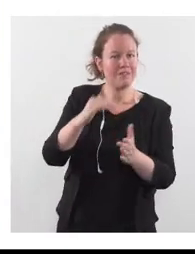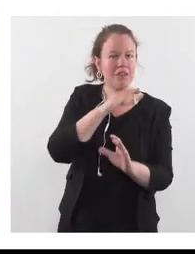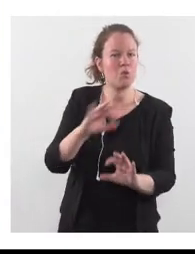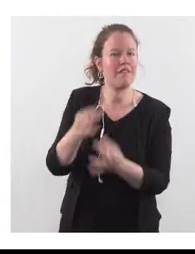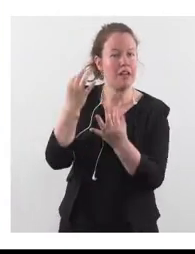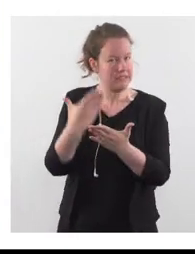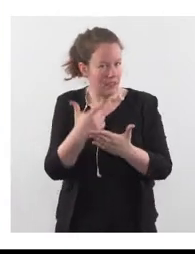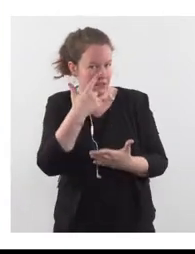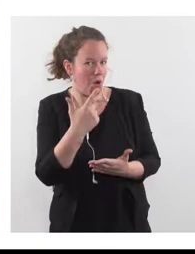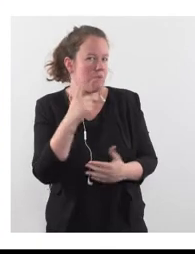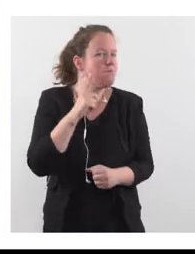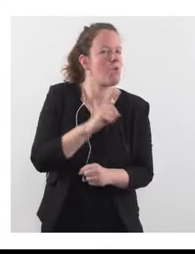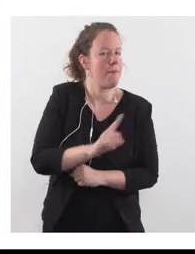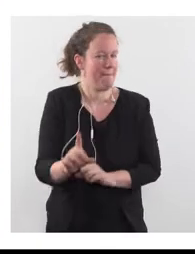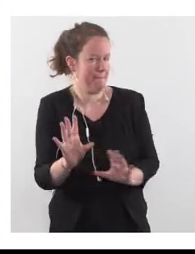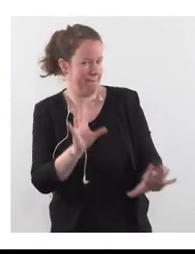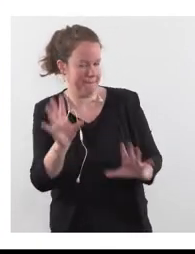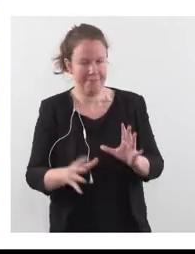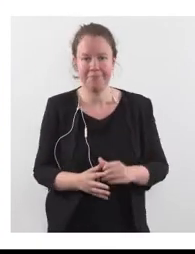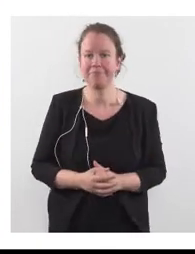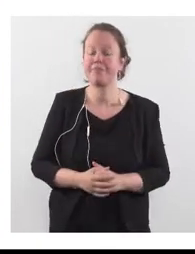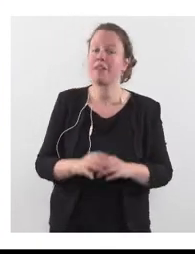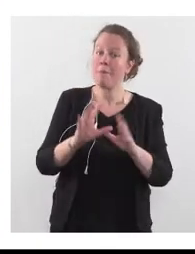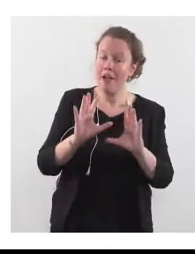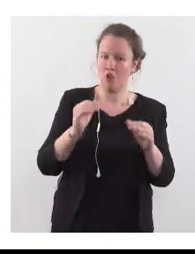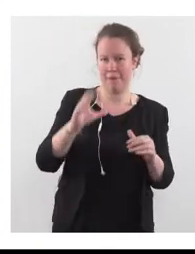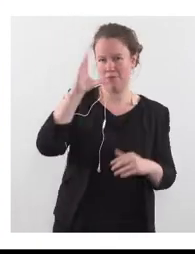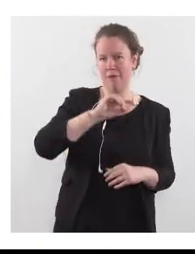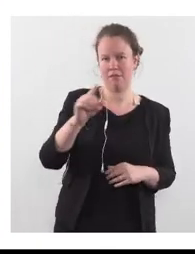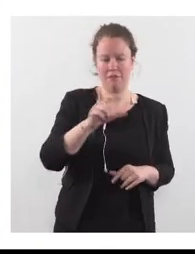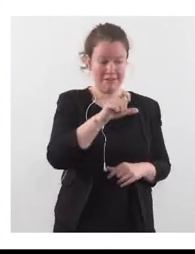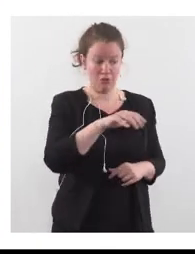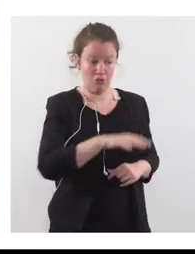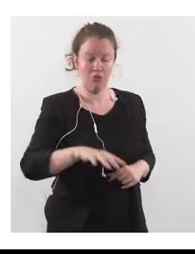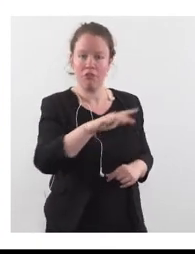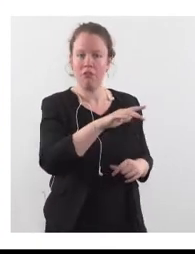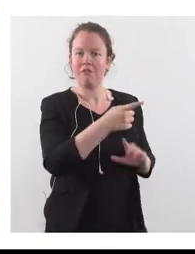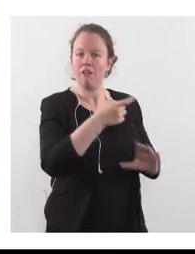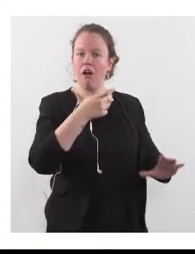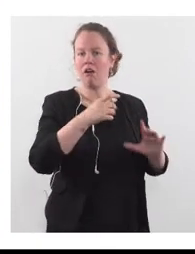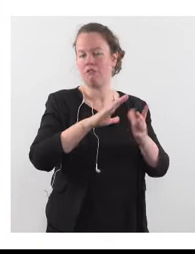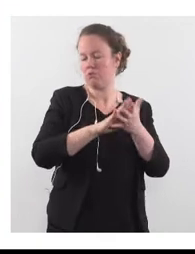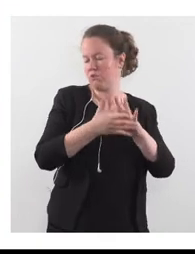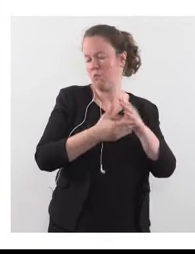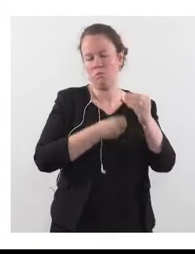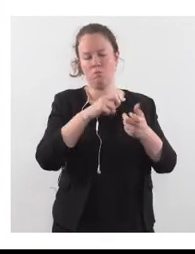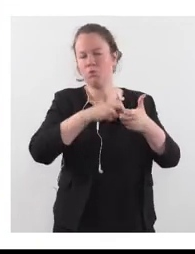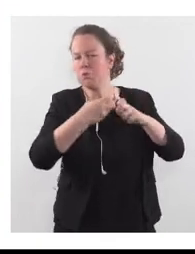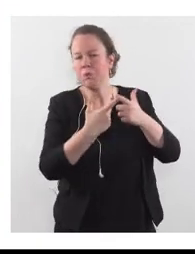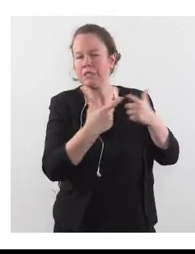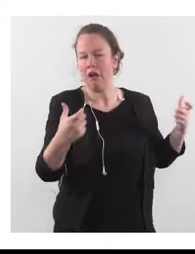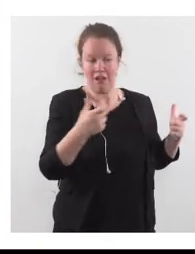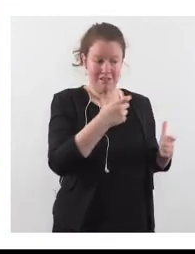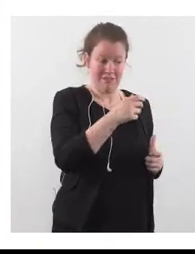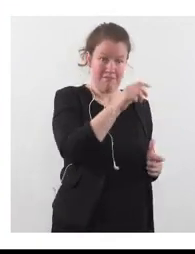semble crucial de participer en tant qu'expert, mais aussi en tant qu'observateur et vigie à la décision du juge. Car